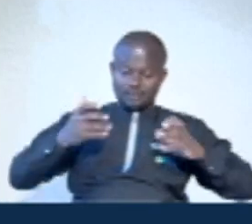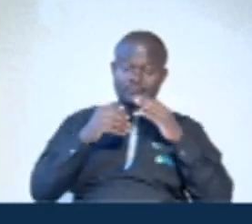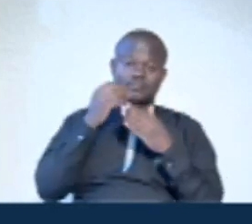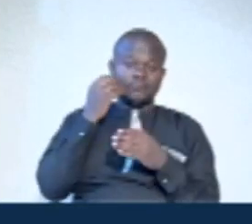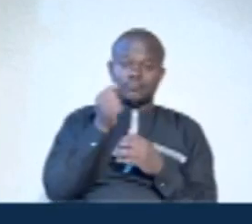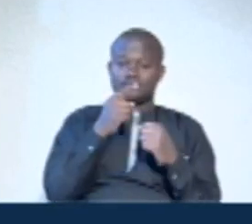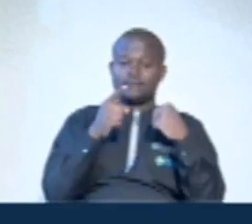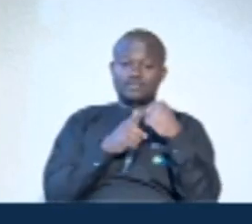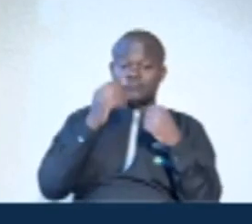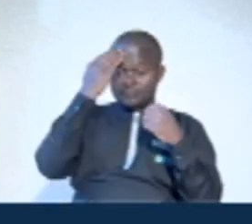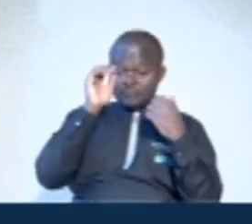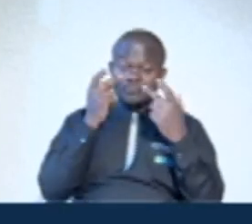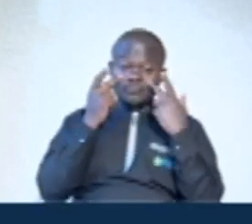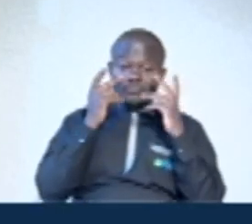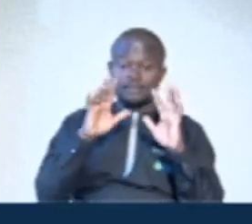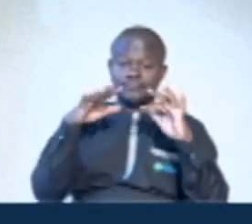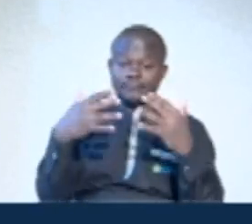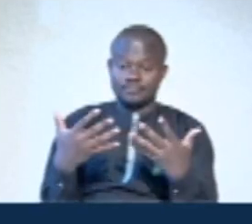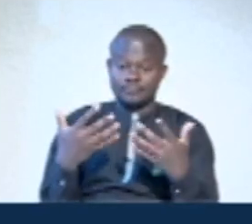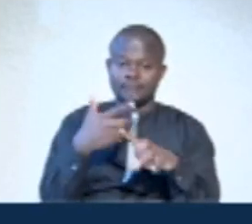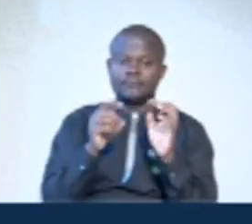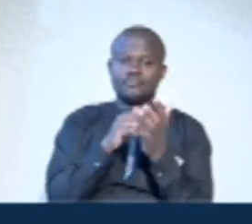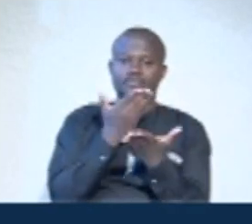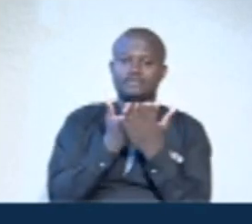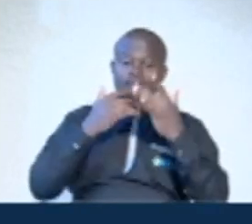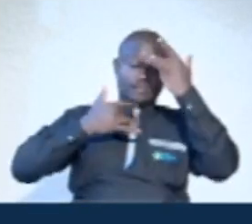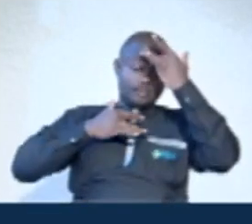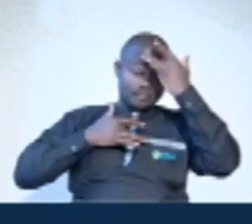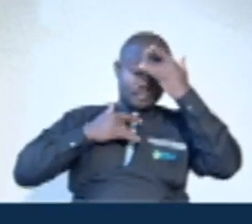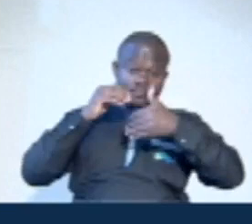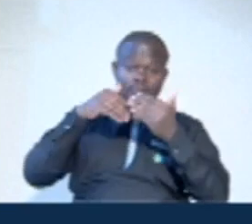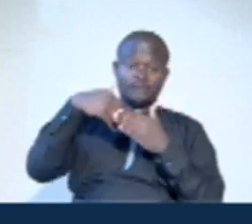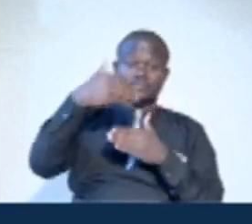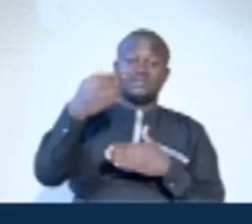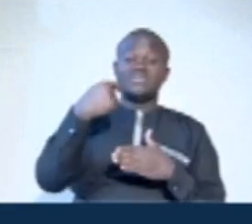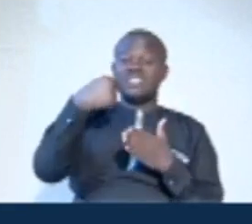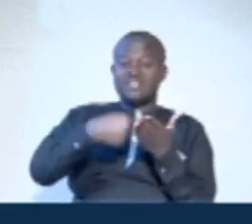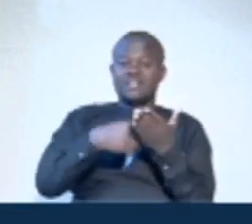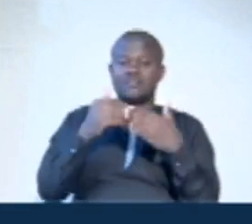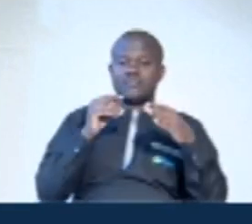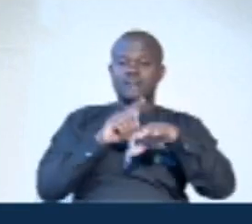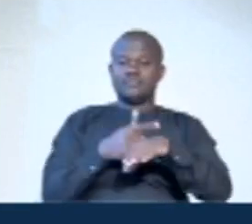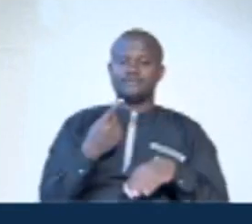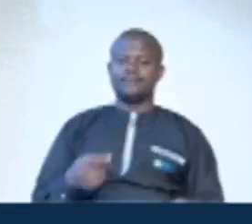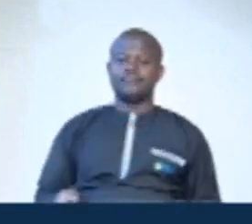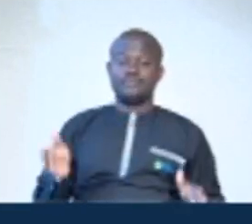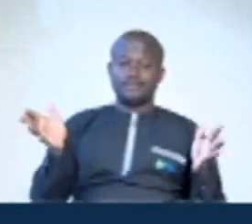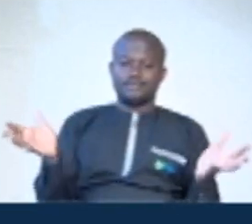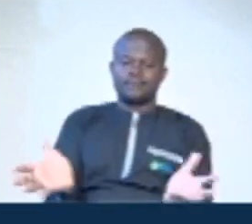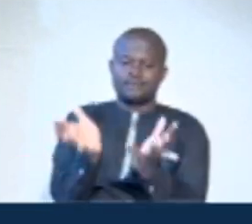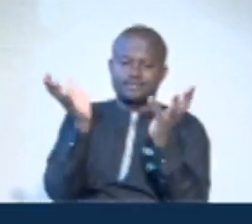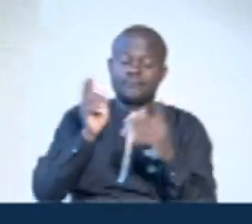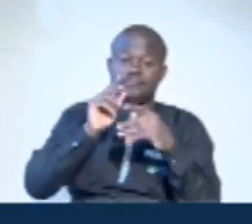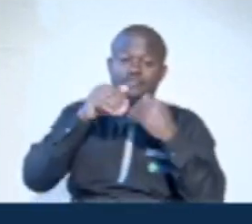mezi atandatu ngo urebe uko uhagaze. Gusa anasaba abarwaye izi ndwara kujya bivuza hakiri kare. Turakangurira abantu cyane cyane